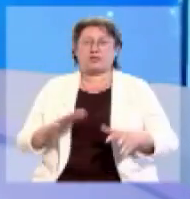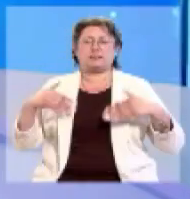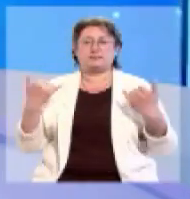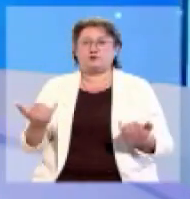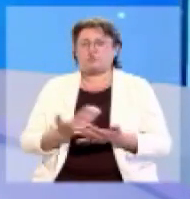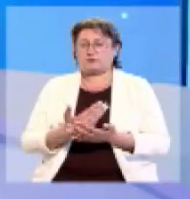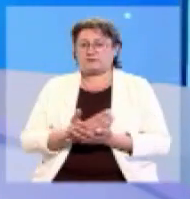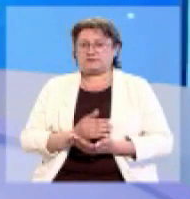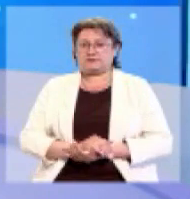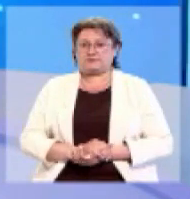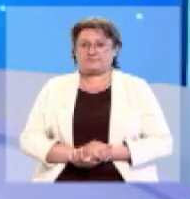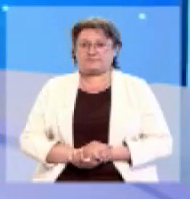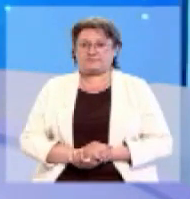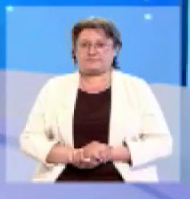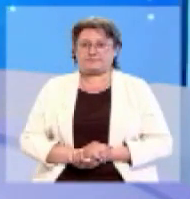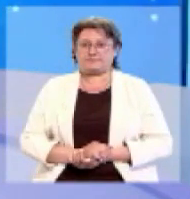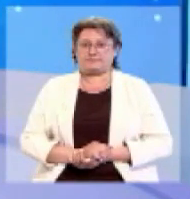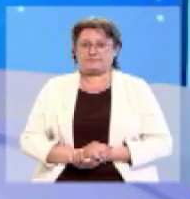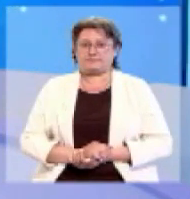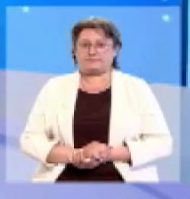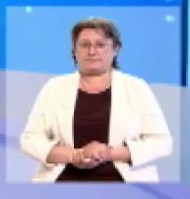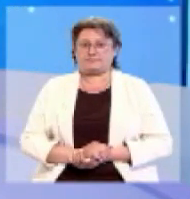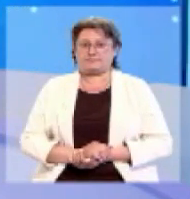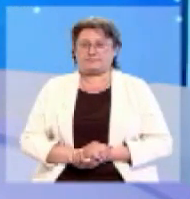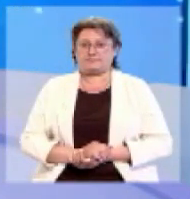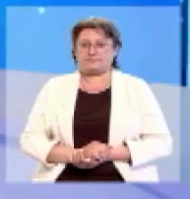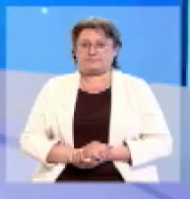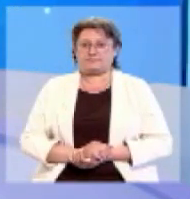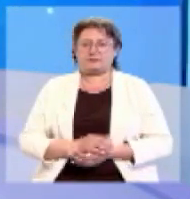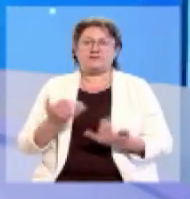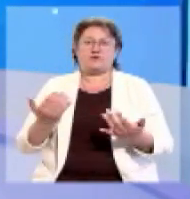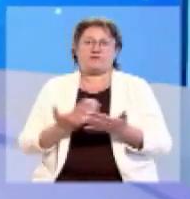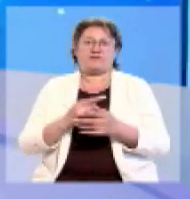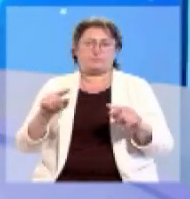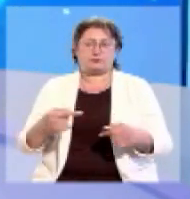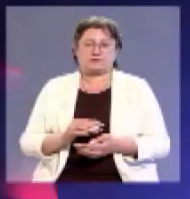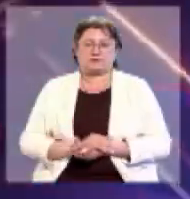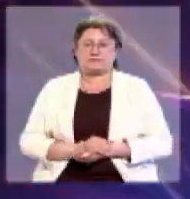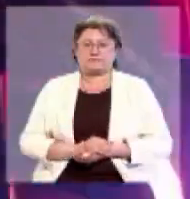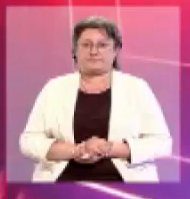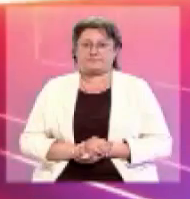Здравствуйте, в эфире новости в студии Тамирис Респаева. Сурдоперевод Оксаны Отечко. И сегодня в выпуске.